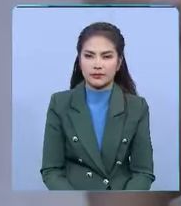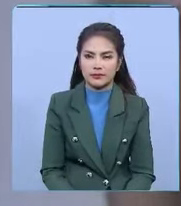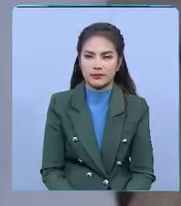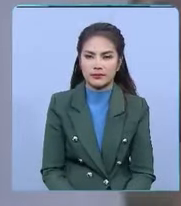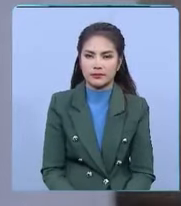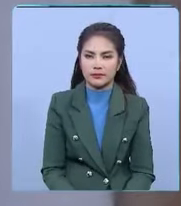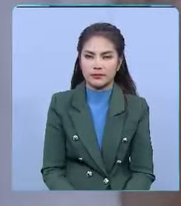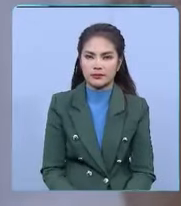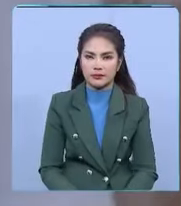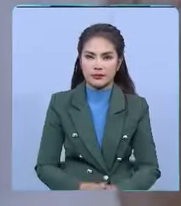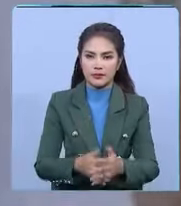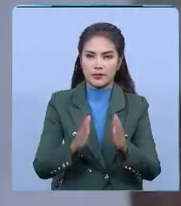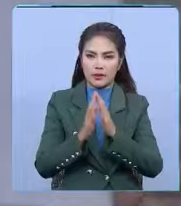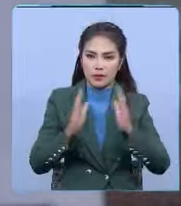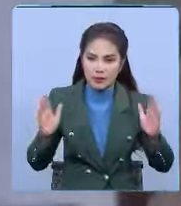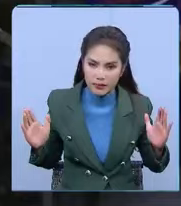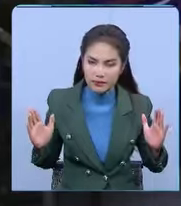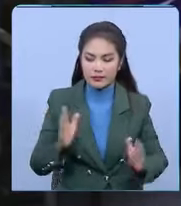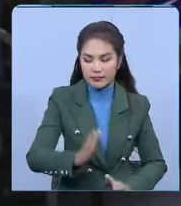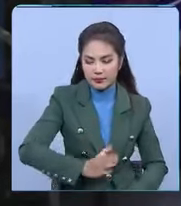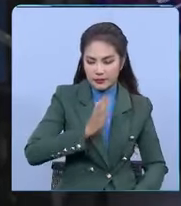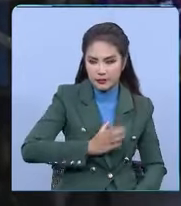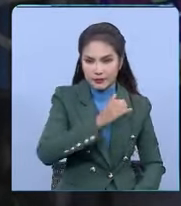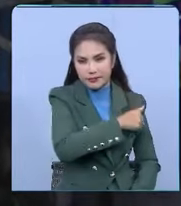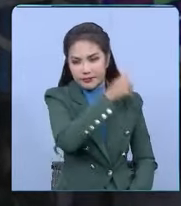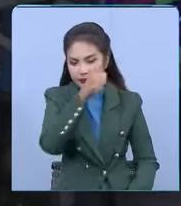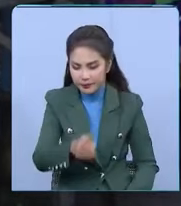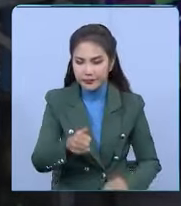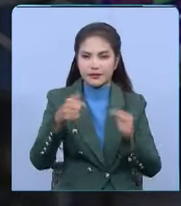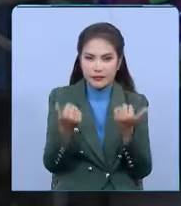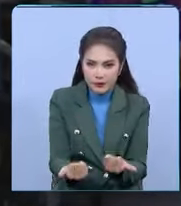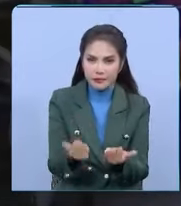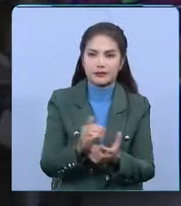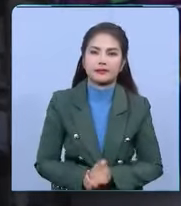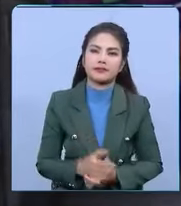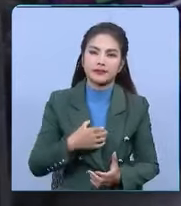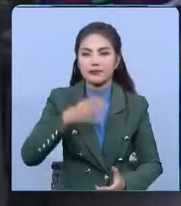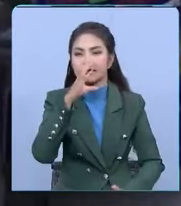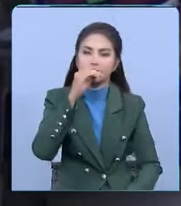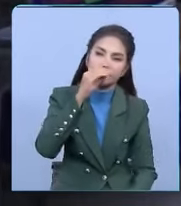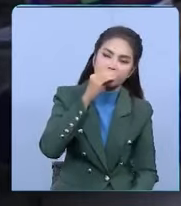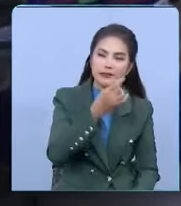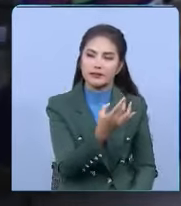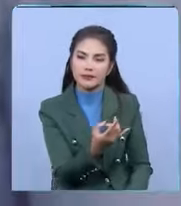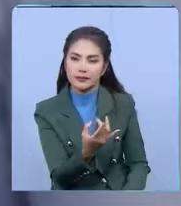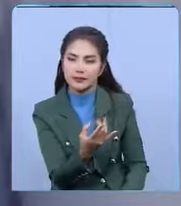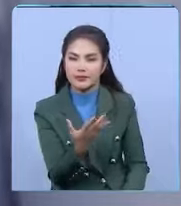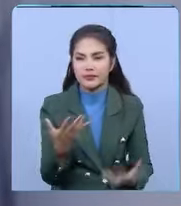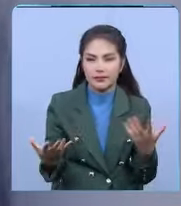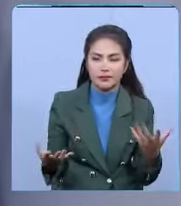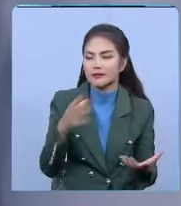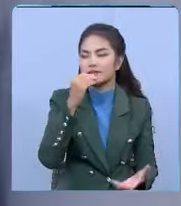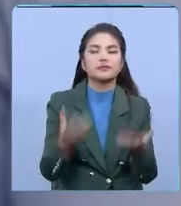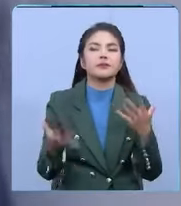มากเลยครับที่ให้เกียรติรายการของเรานะครับก่อนอื่นต้องถามก่อนเลยครับว่าท่านอยากให้ผมเรียกท่านว่าบิ๊กป้อมหรือว่าท่าน อะไรก็ได้เรียกลุ